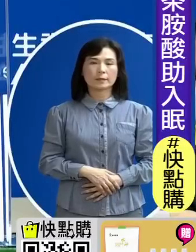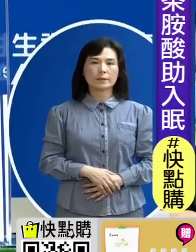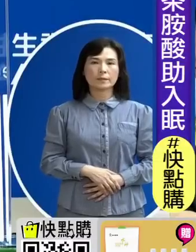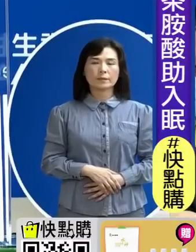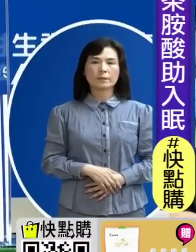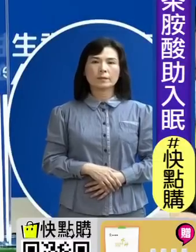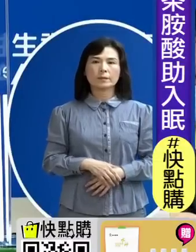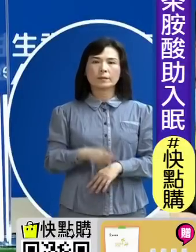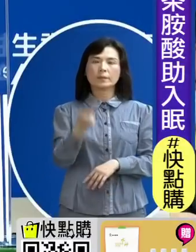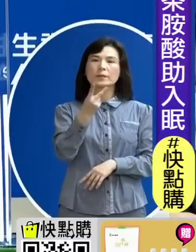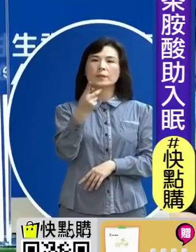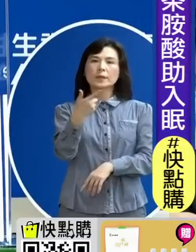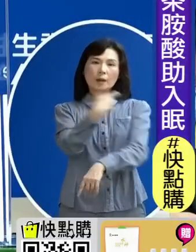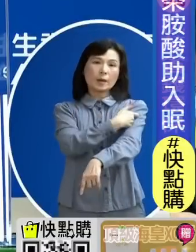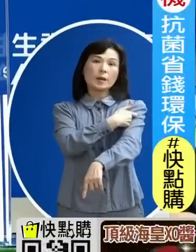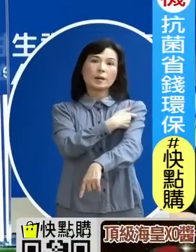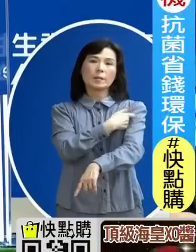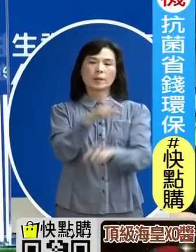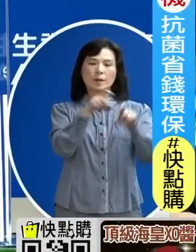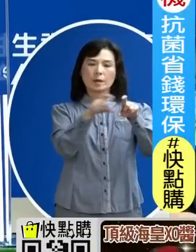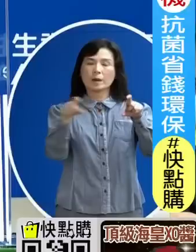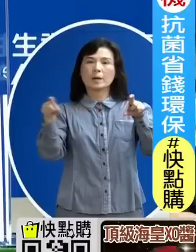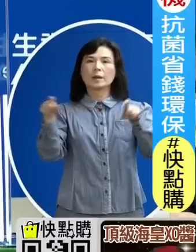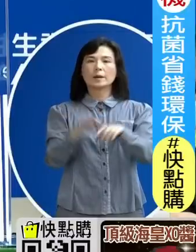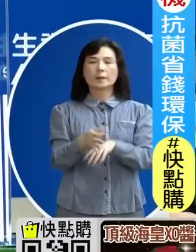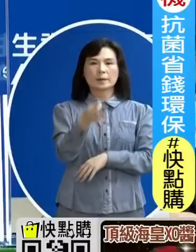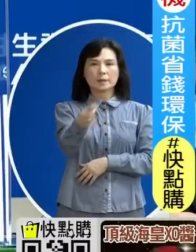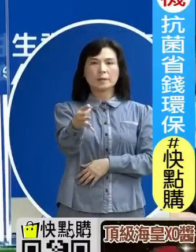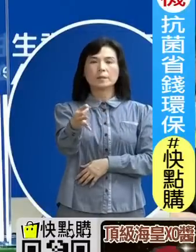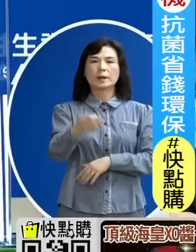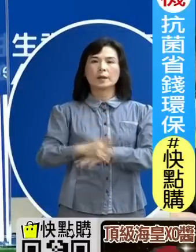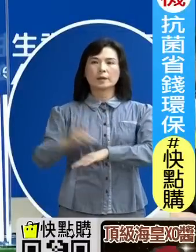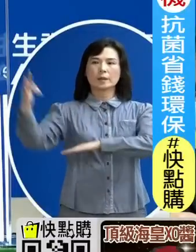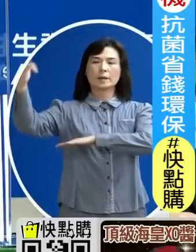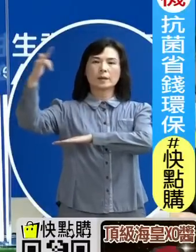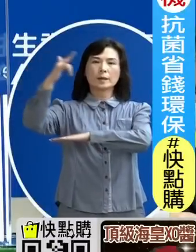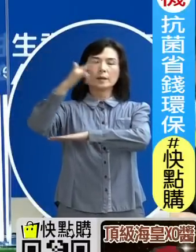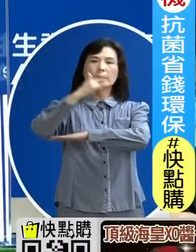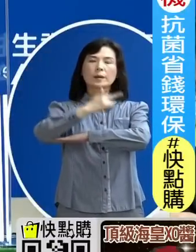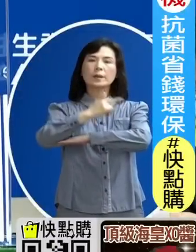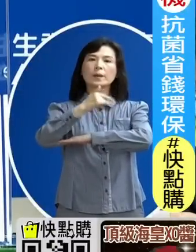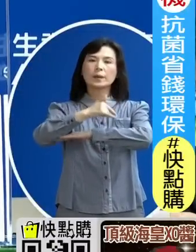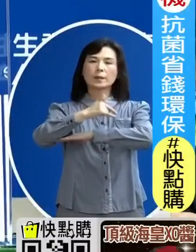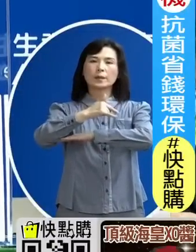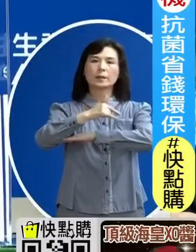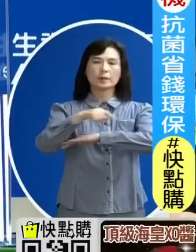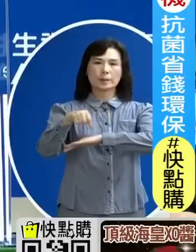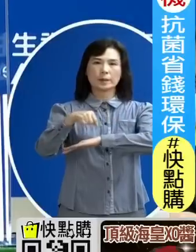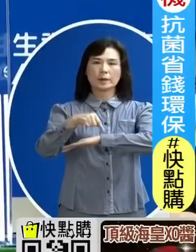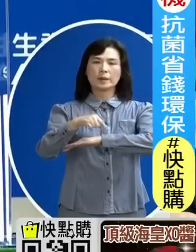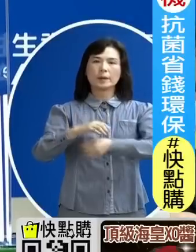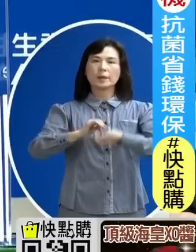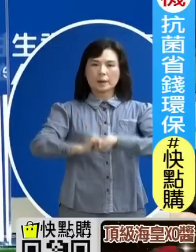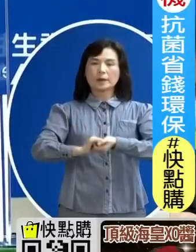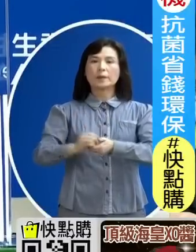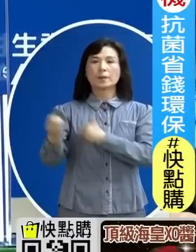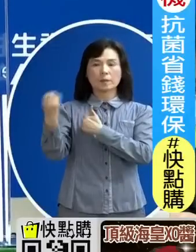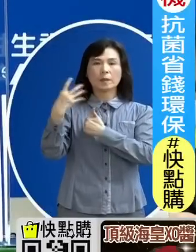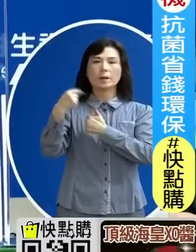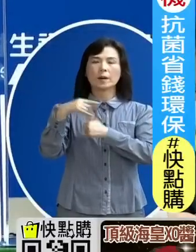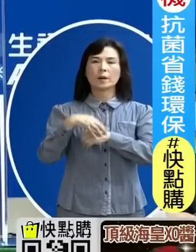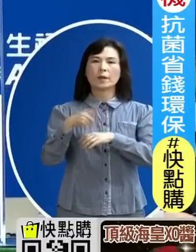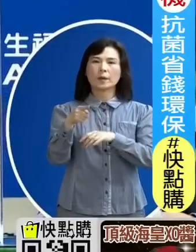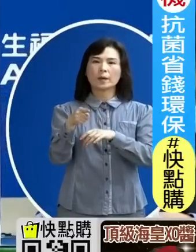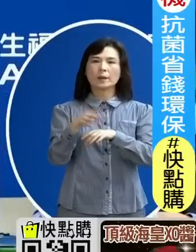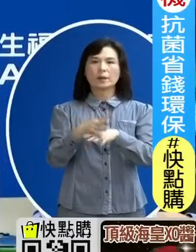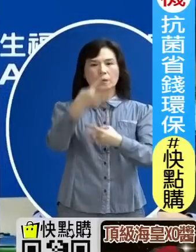不让他进？”你让他进1000万的快筛，我们会缺这么多吗？我们不会缺这么多，你就不让他进，人家是有欧盟